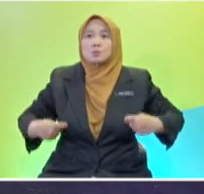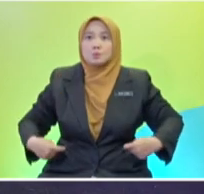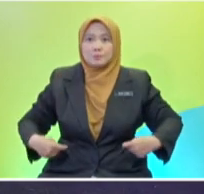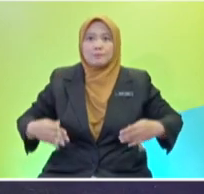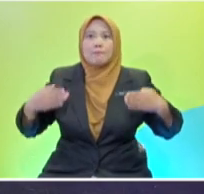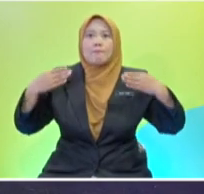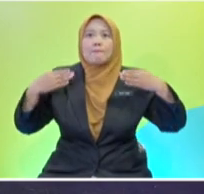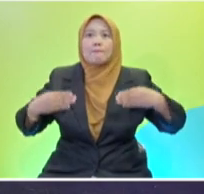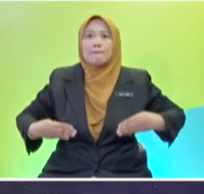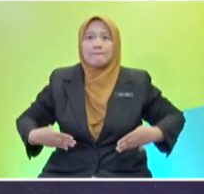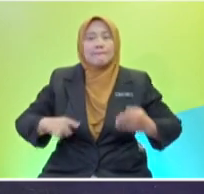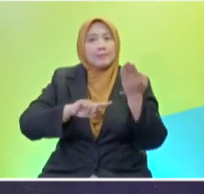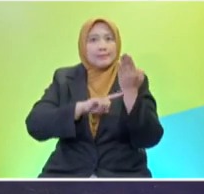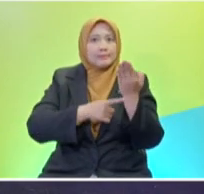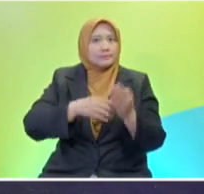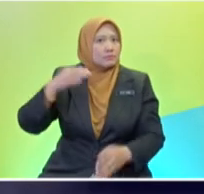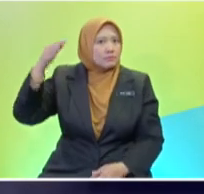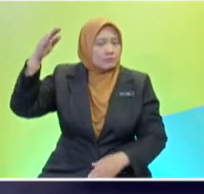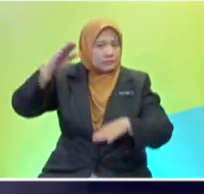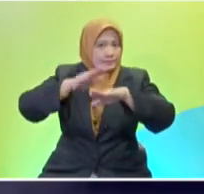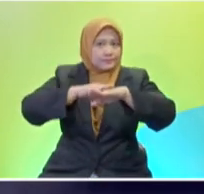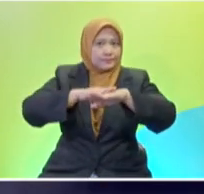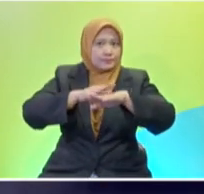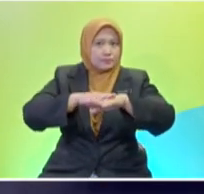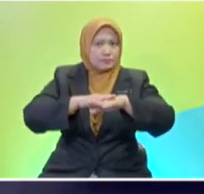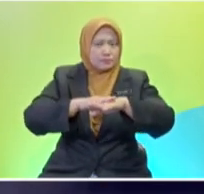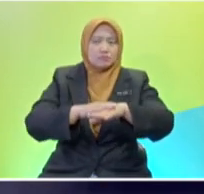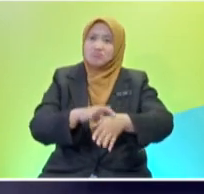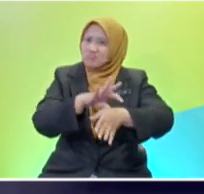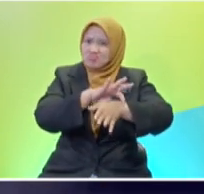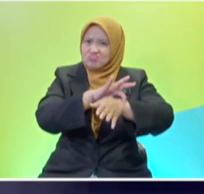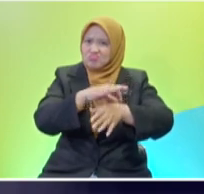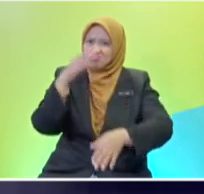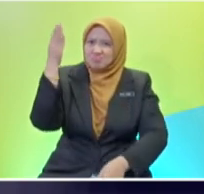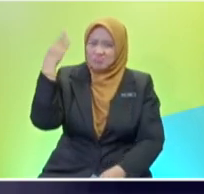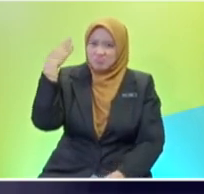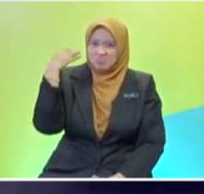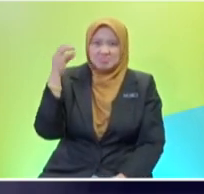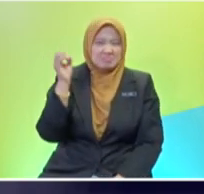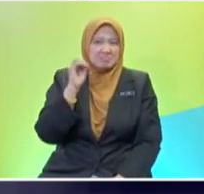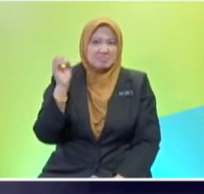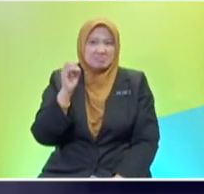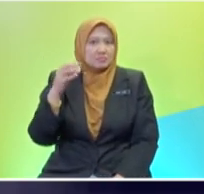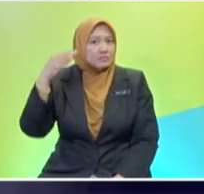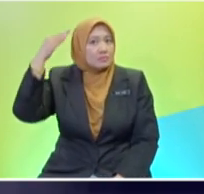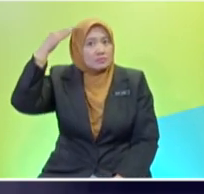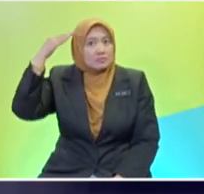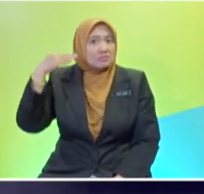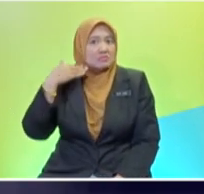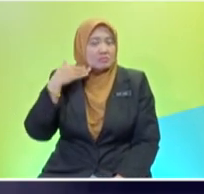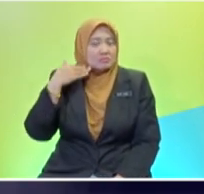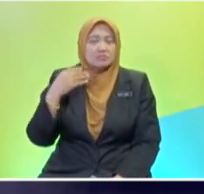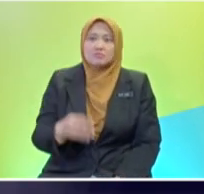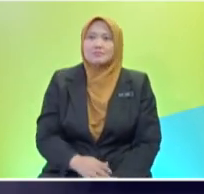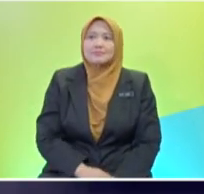atas jadi macam tulang Tadi dia tak ada anggota badan di bagian kepala jadi untuk yang